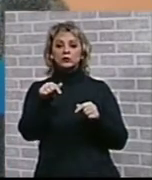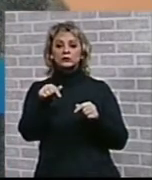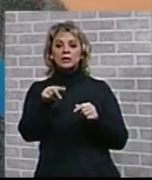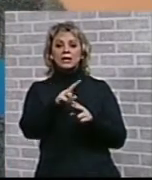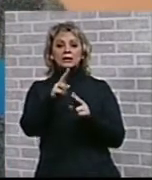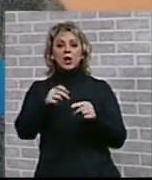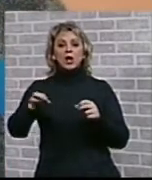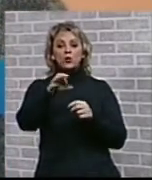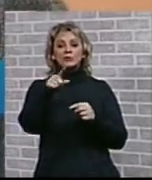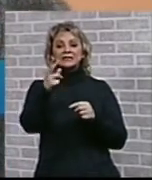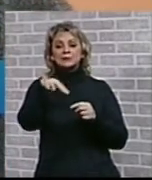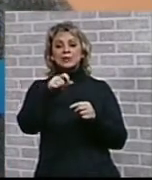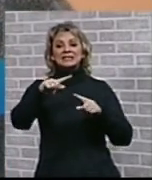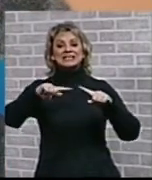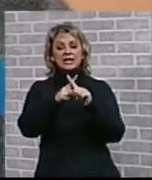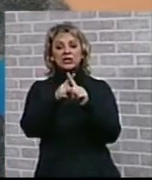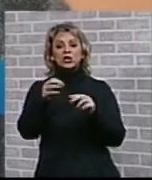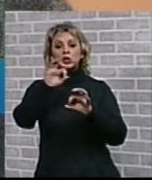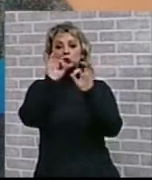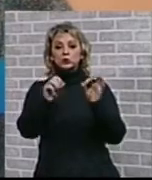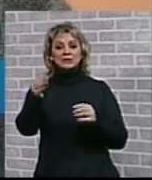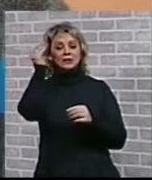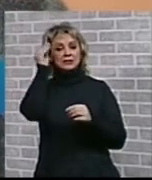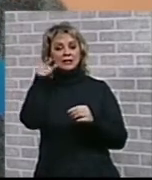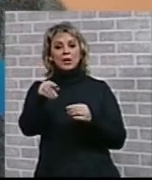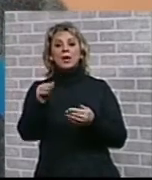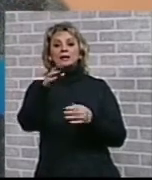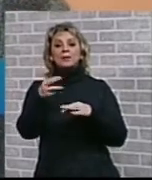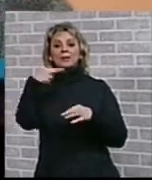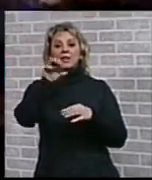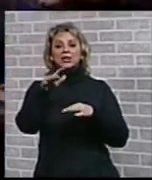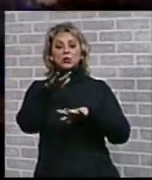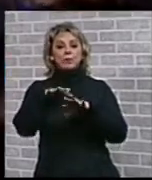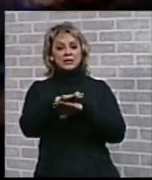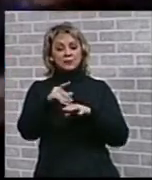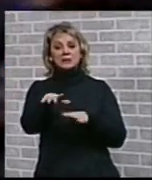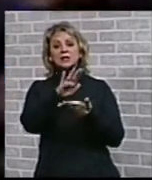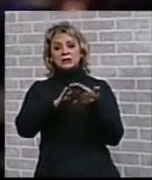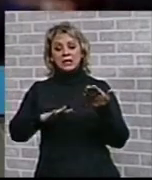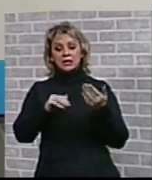некая область на стыке робототехники, искусственного интеллекта, прикладной математики и так далее.